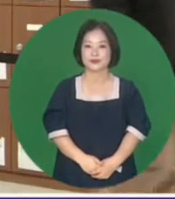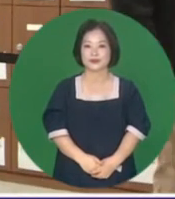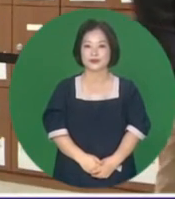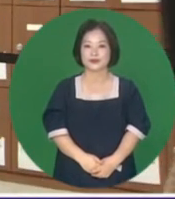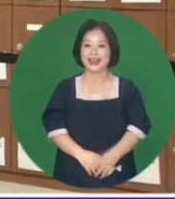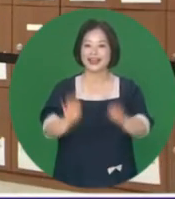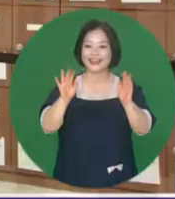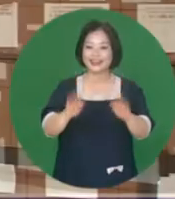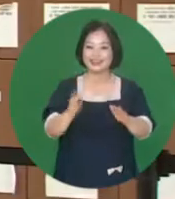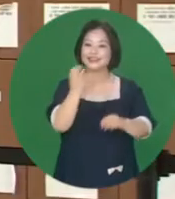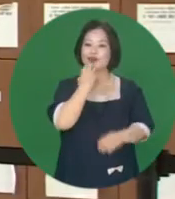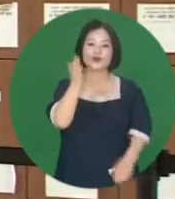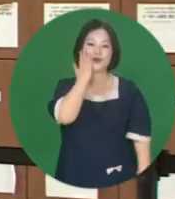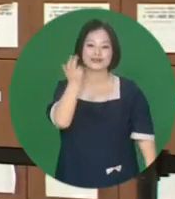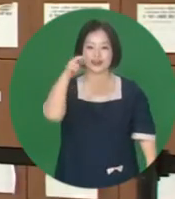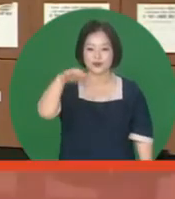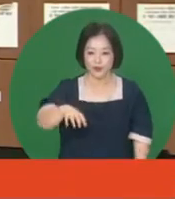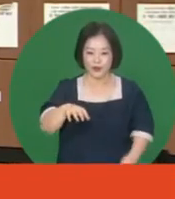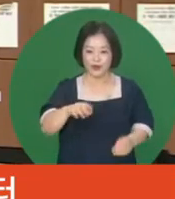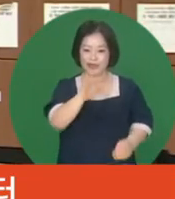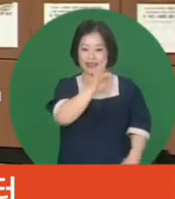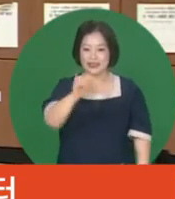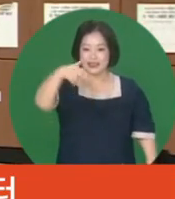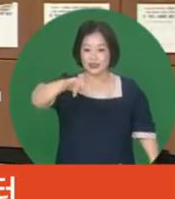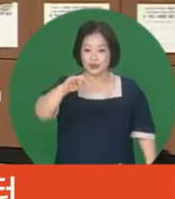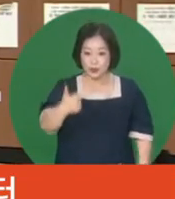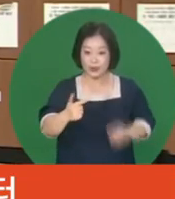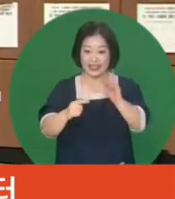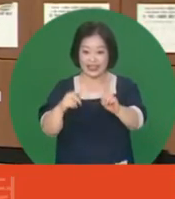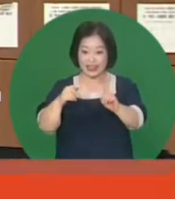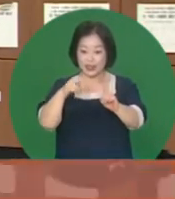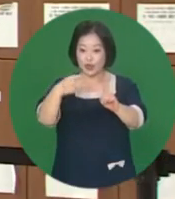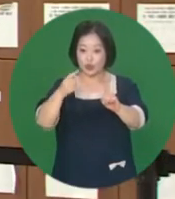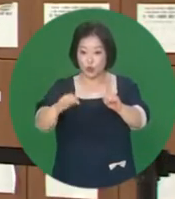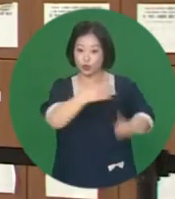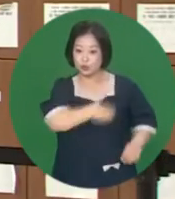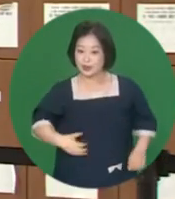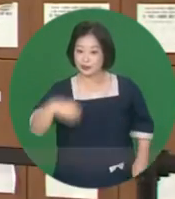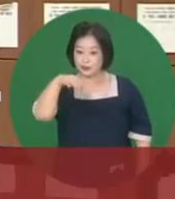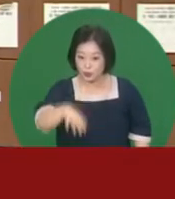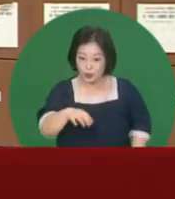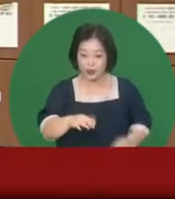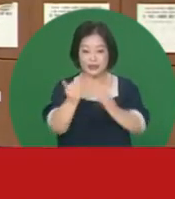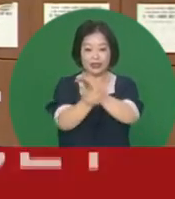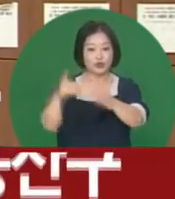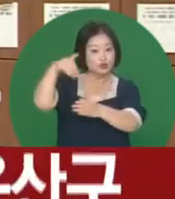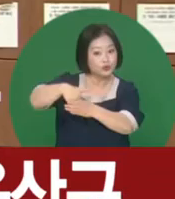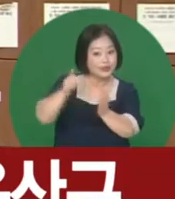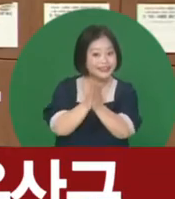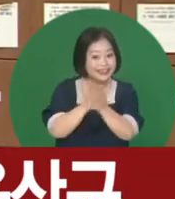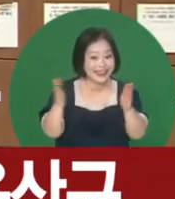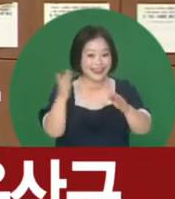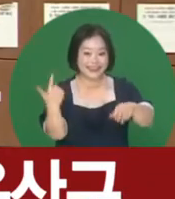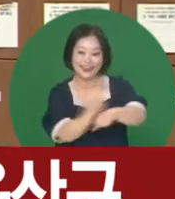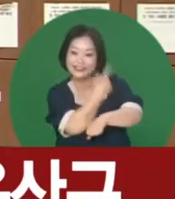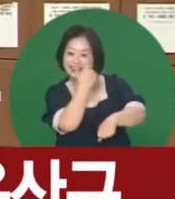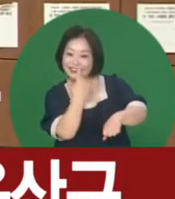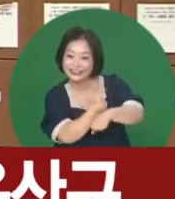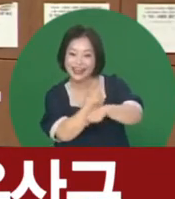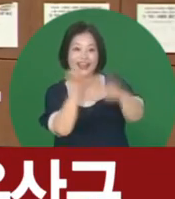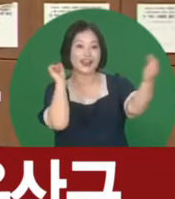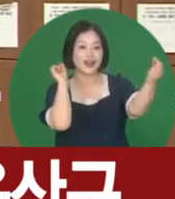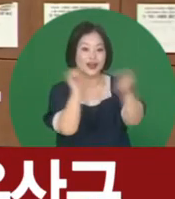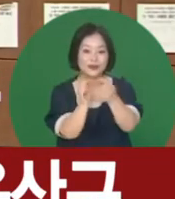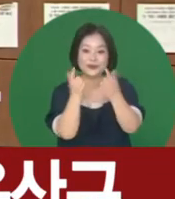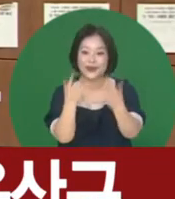기자네 설 용산구 이촌 1동 주민센터에 나와 있습니다 사전 투표가 시작된지 벌써 6 시간에 다다르고